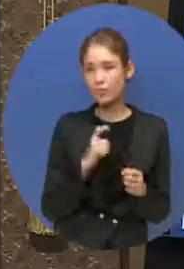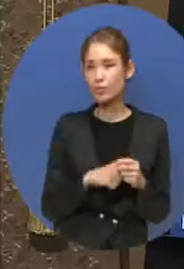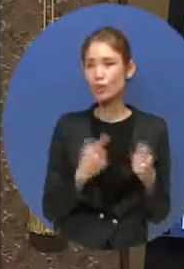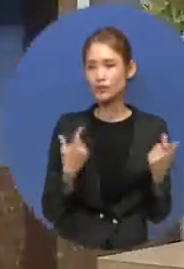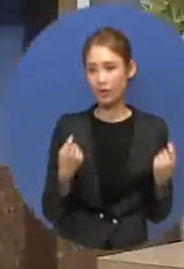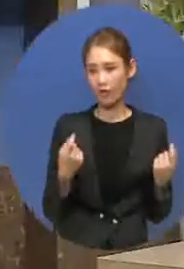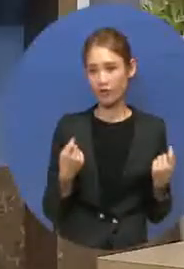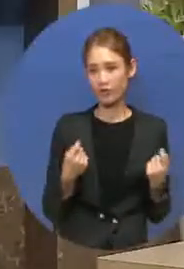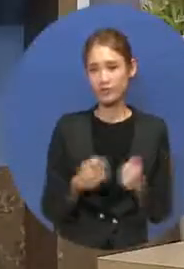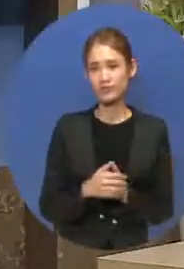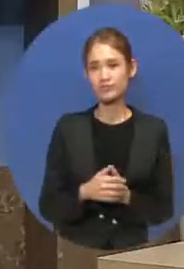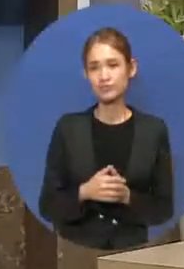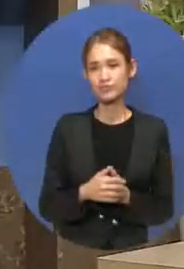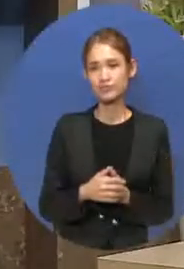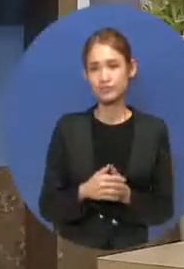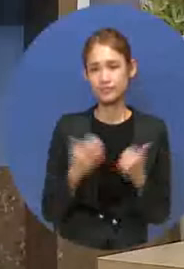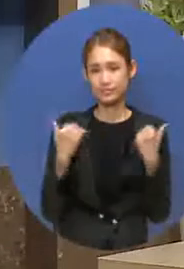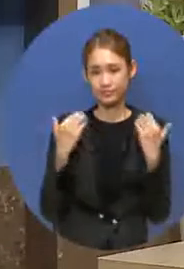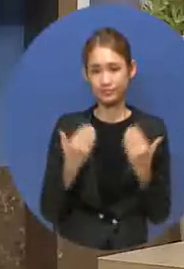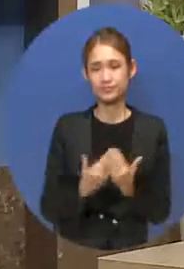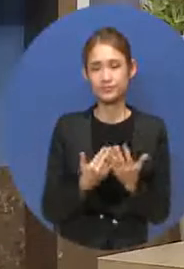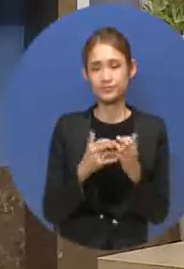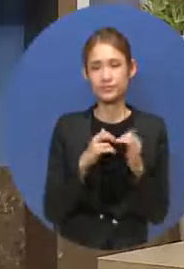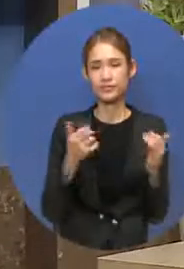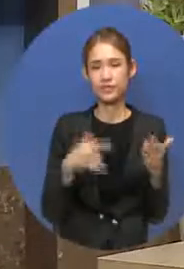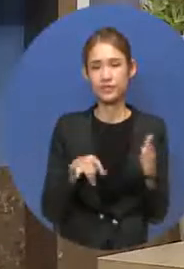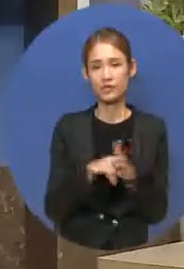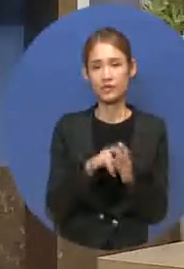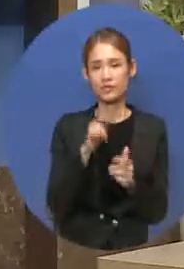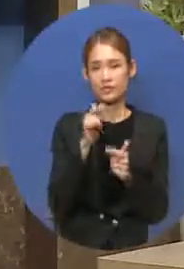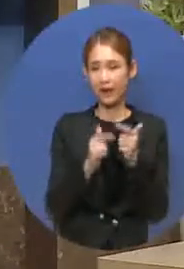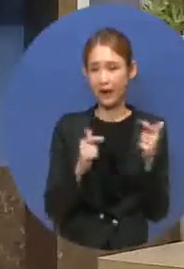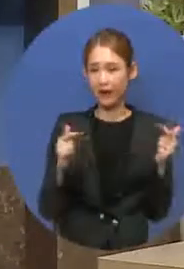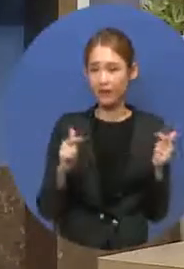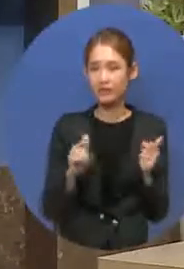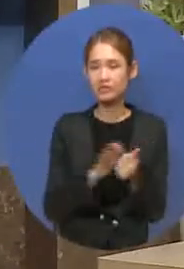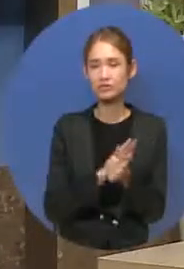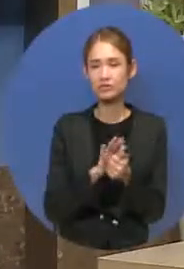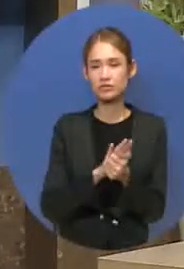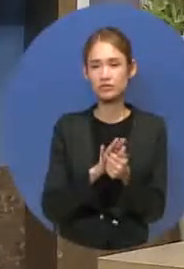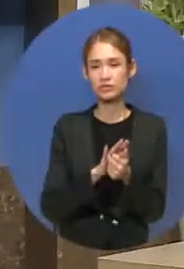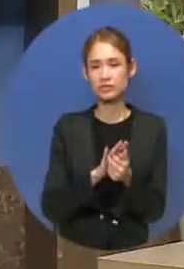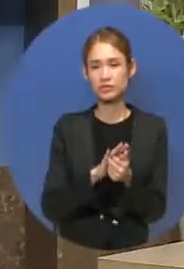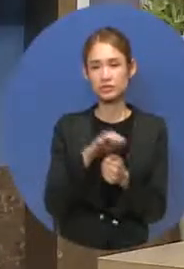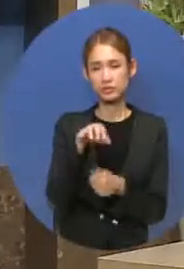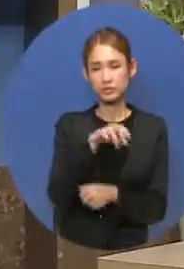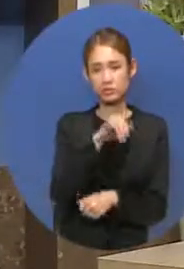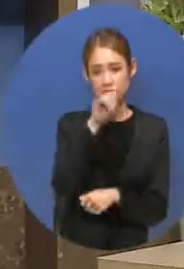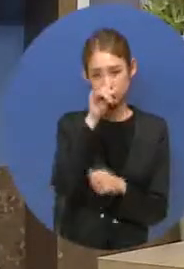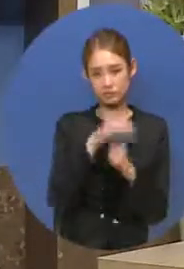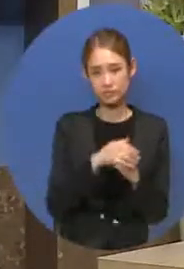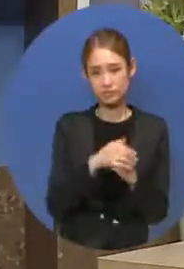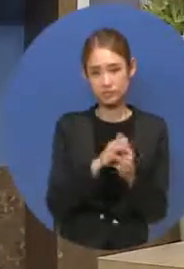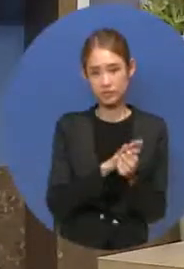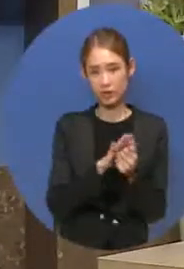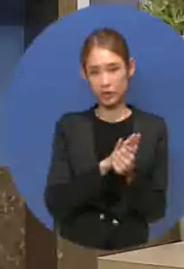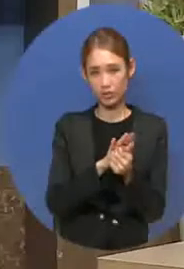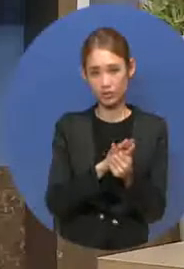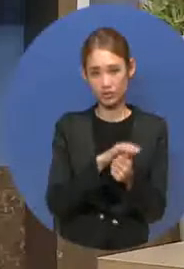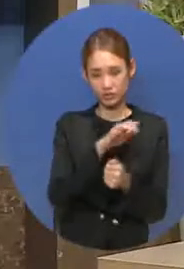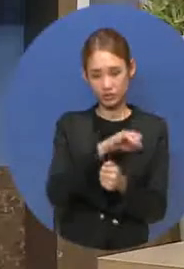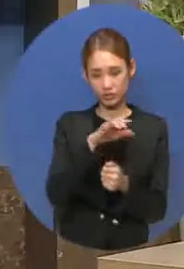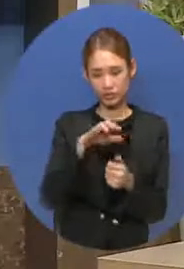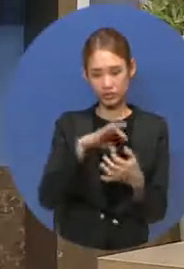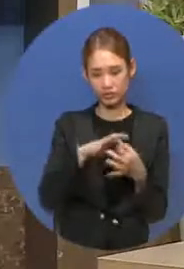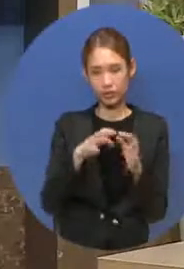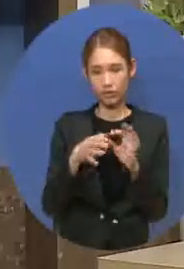네. 이런 발달장애인을 위한 다양한 여러 서비스 기관이 있는데요. 그럼 이 서비스